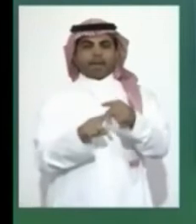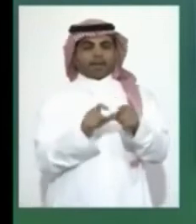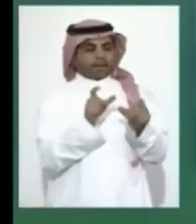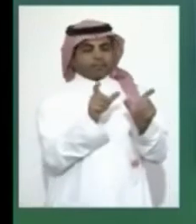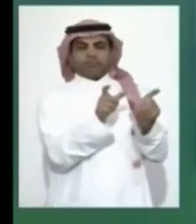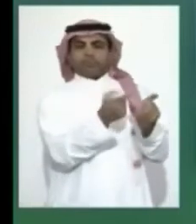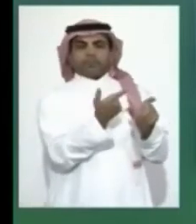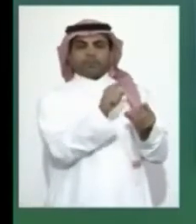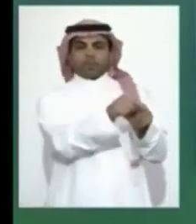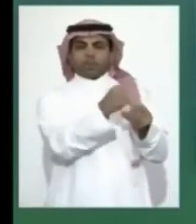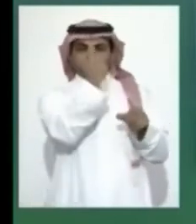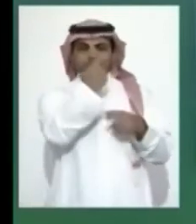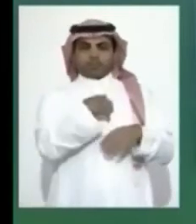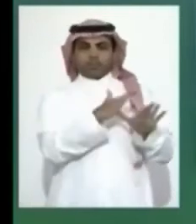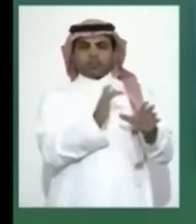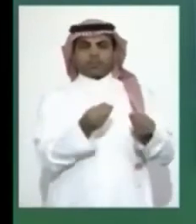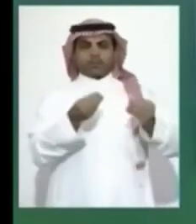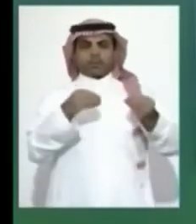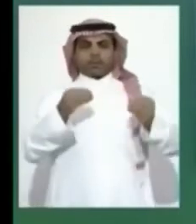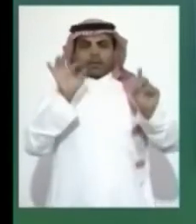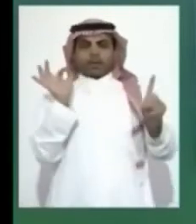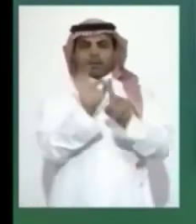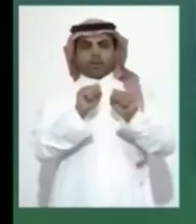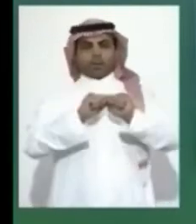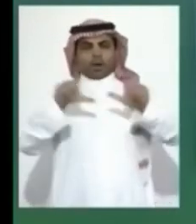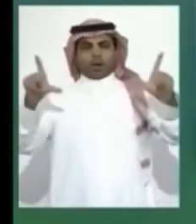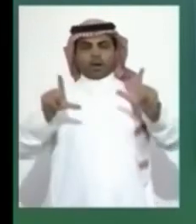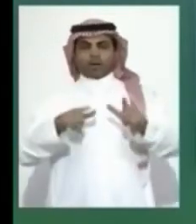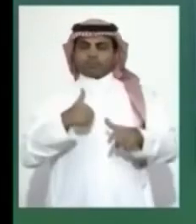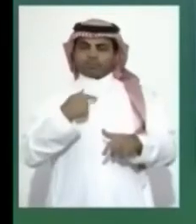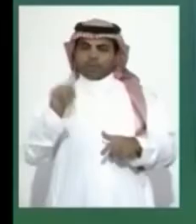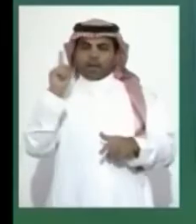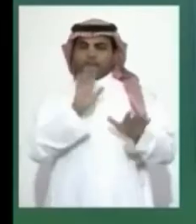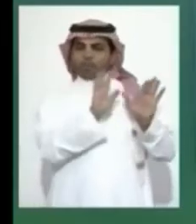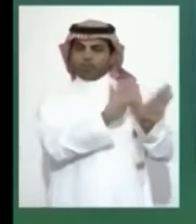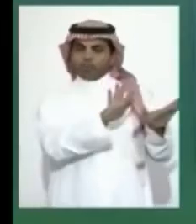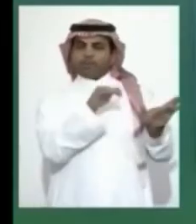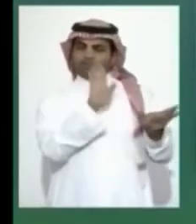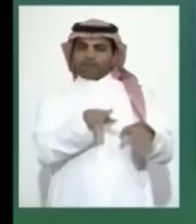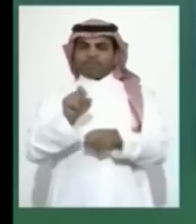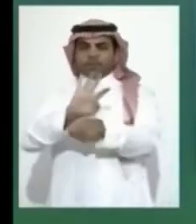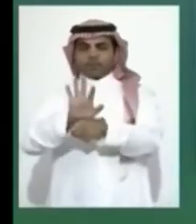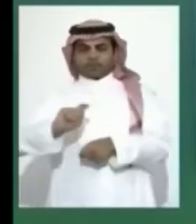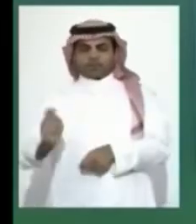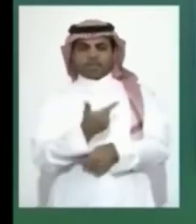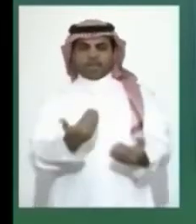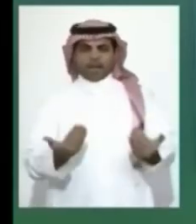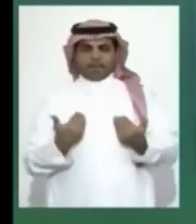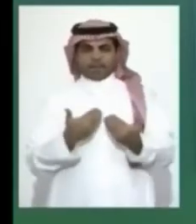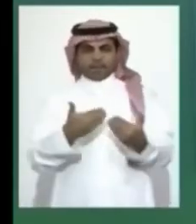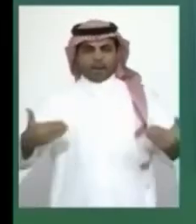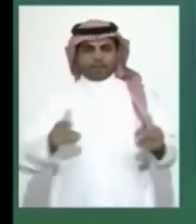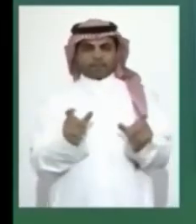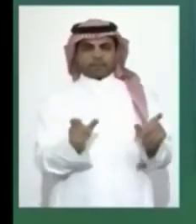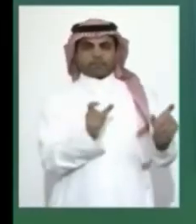التصاعد والنمو يدل على أنه هذه الأداة فعالة وتستطيع أن تساهم في كشف الحالات